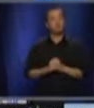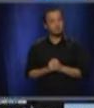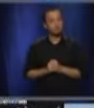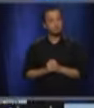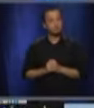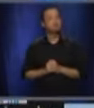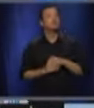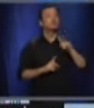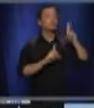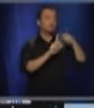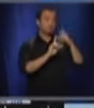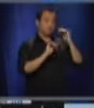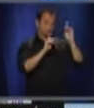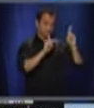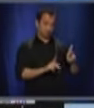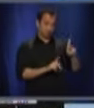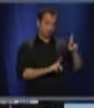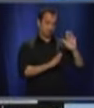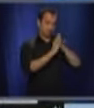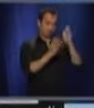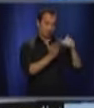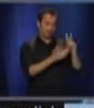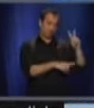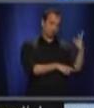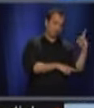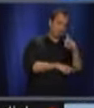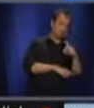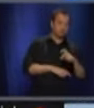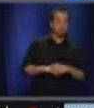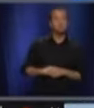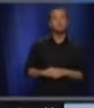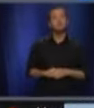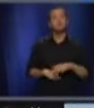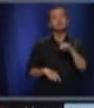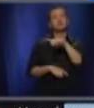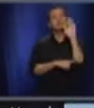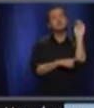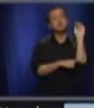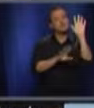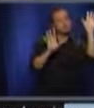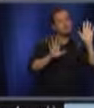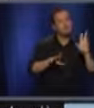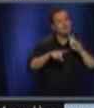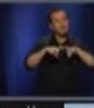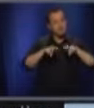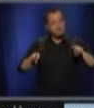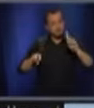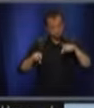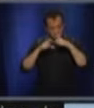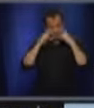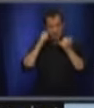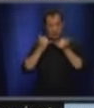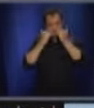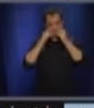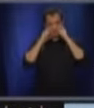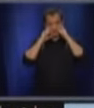deuxième petite question, dans les cinémas et salles de spectacle, est-ce que les gens vont devoir porter le masque en étant assis, par